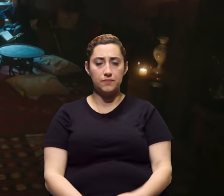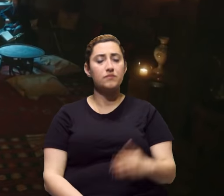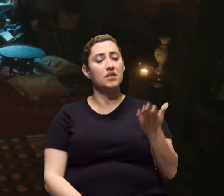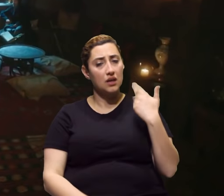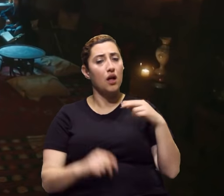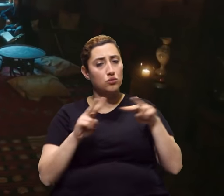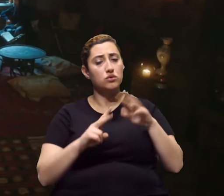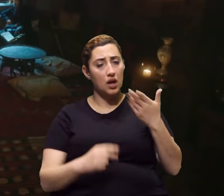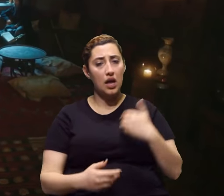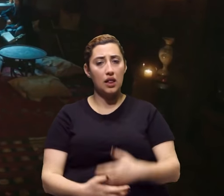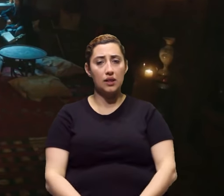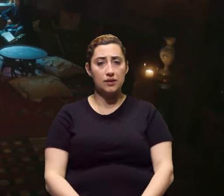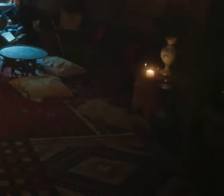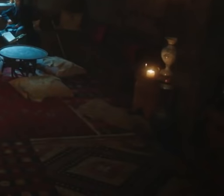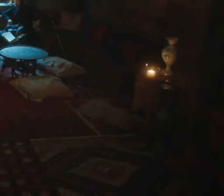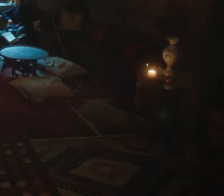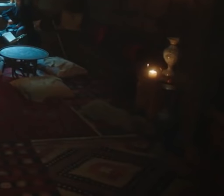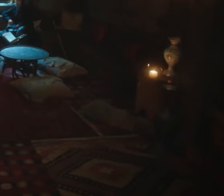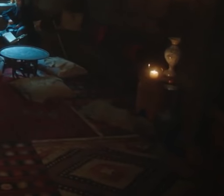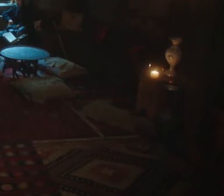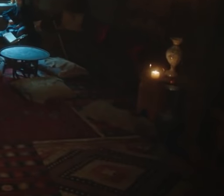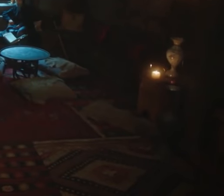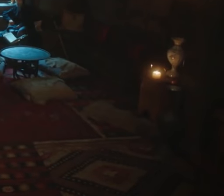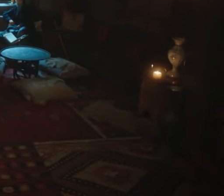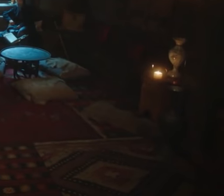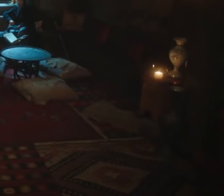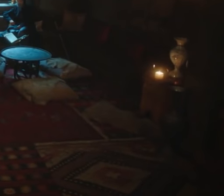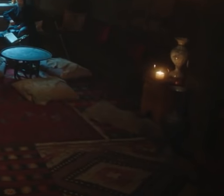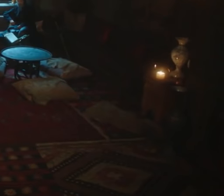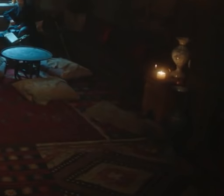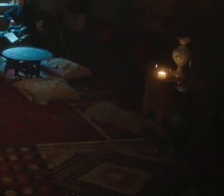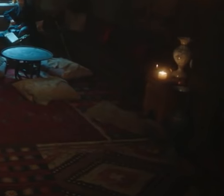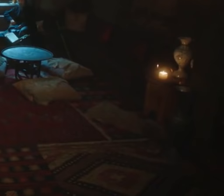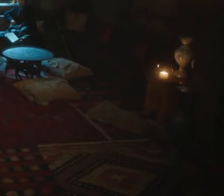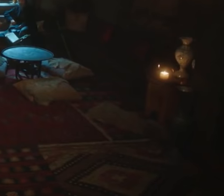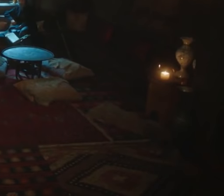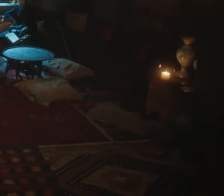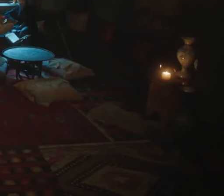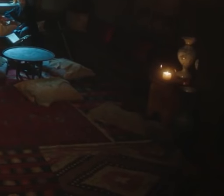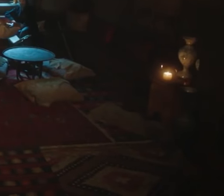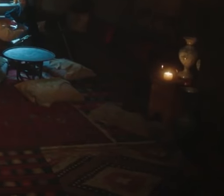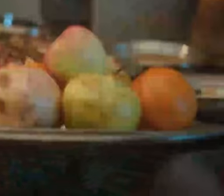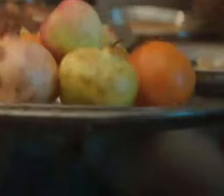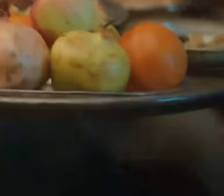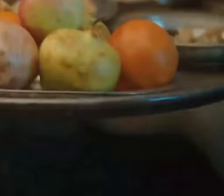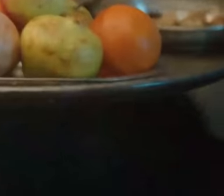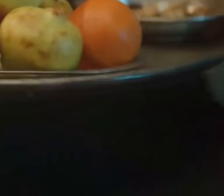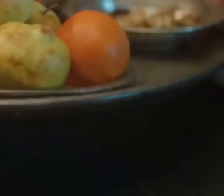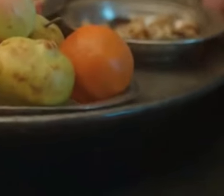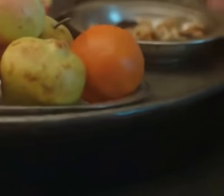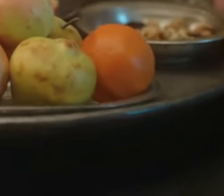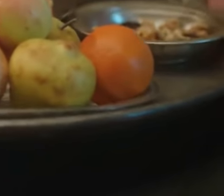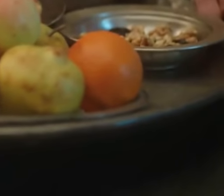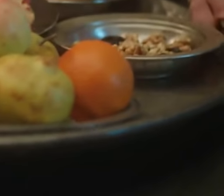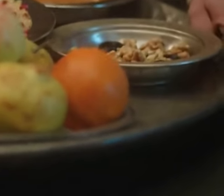Gel hele Musa'm, gel. Musa elinde büyük bir sini ile girdi. Etli pilav, çorba, taze ve kuru meyveler olan